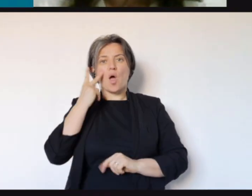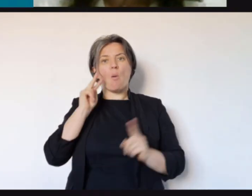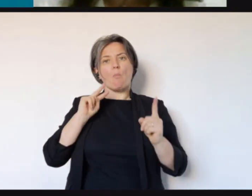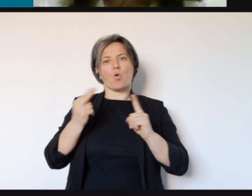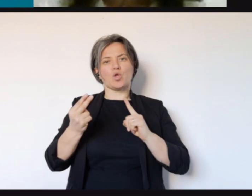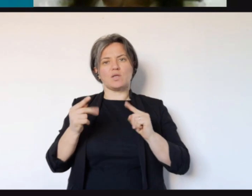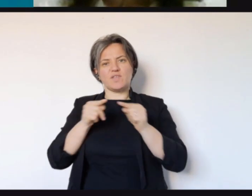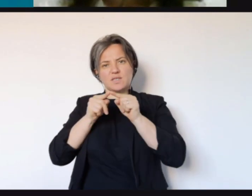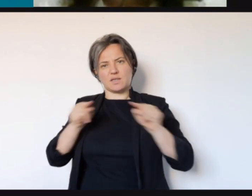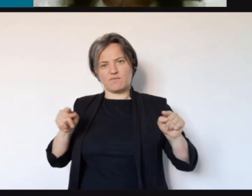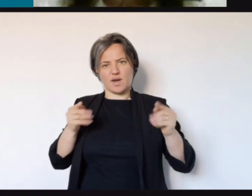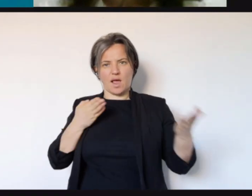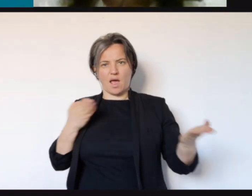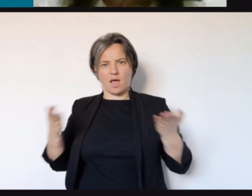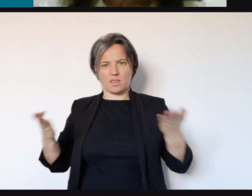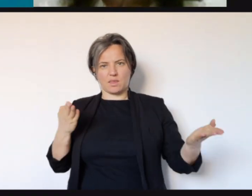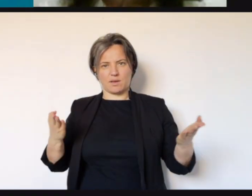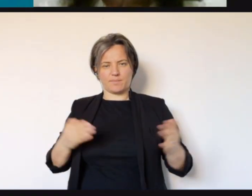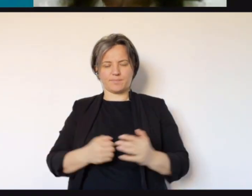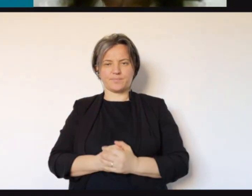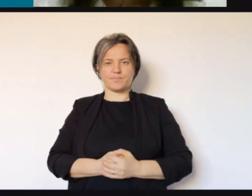Grazie, abbiamo un'altra domanda.